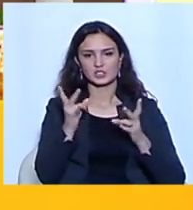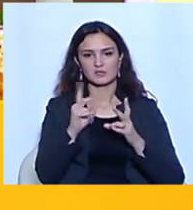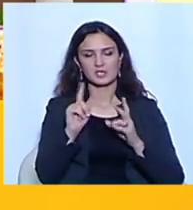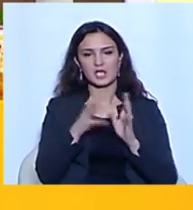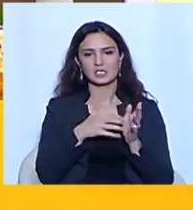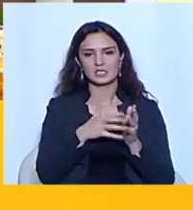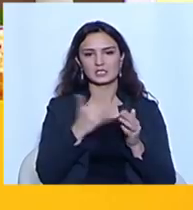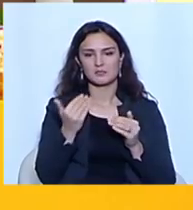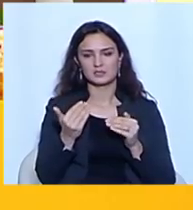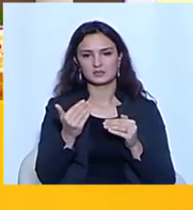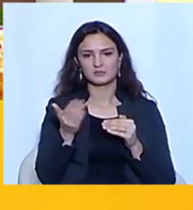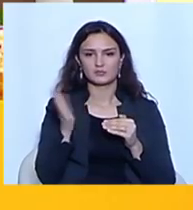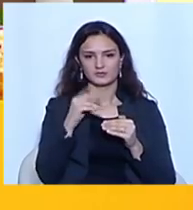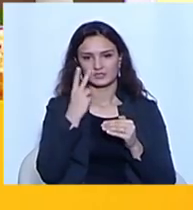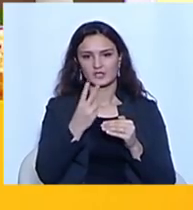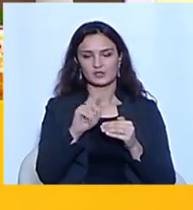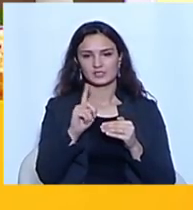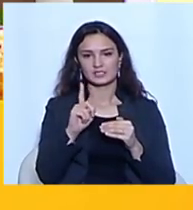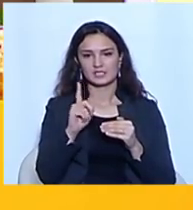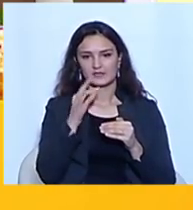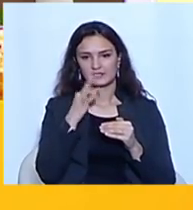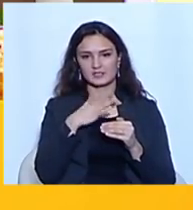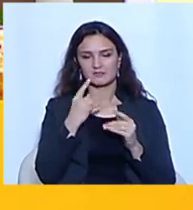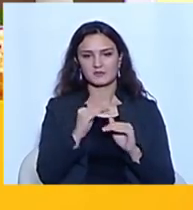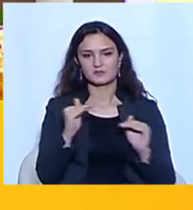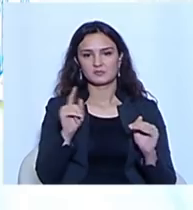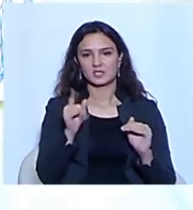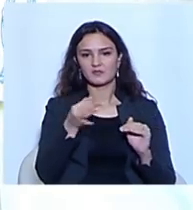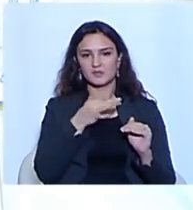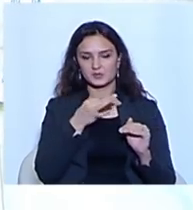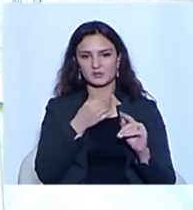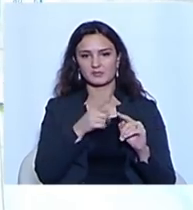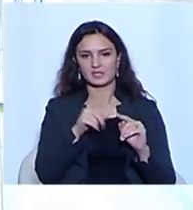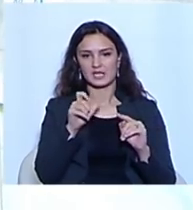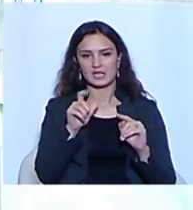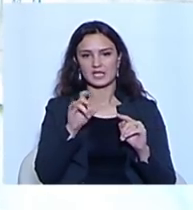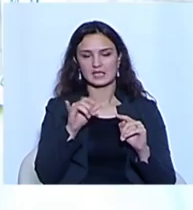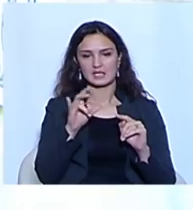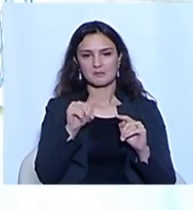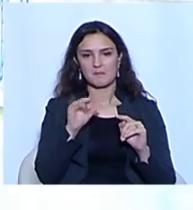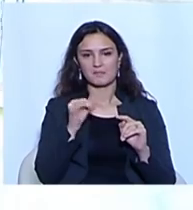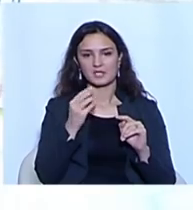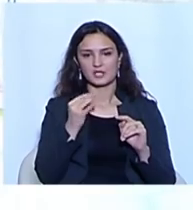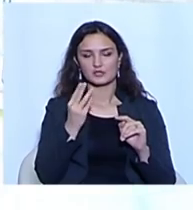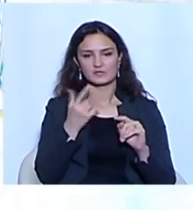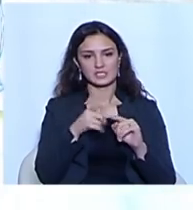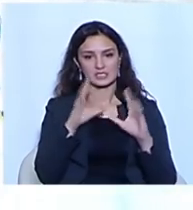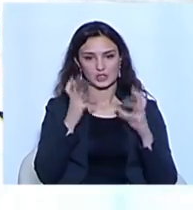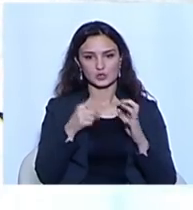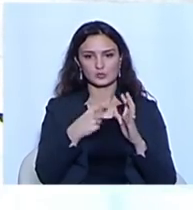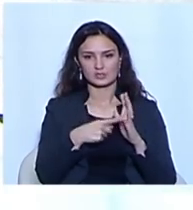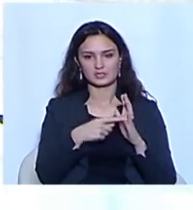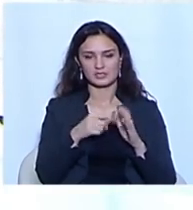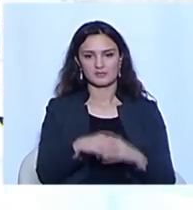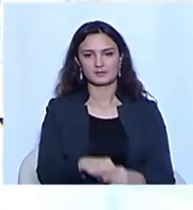და რა აკლიათ მათ. მოდით ნახოთ რა გვითხრეს ბავშვებმა და რა გვიპასუხეს ელენე პაპიაშვილი ესაუბრა მათ ძალიან სერიოზულ თემებზე.